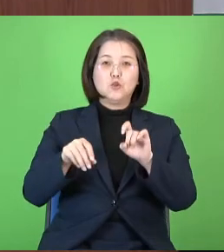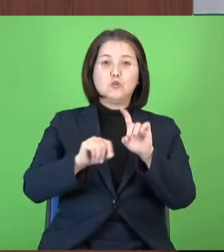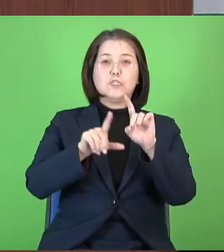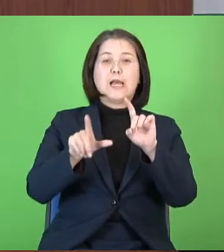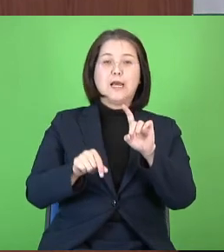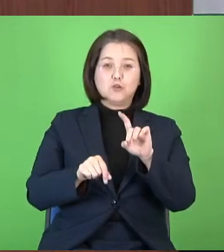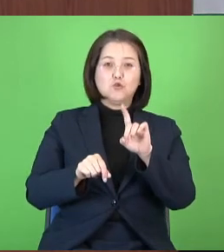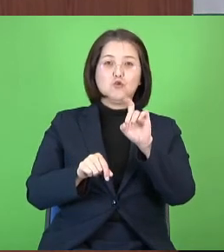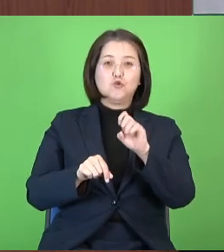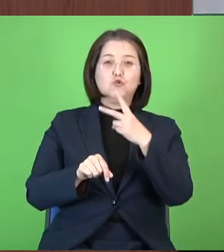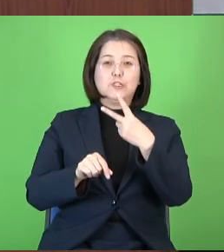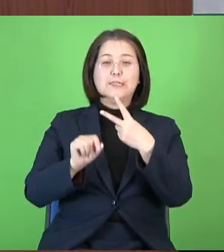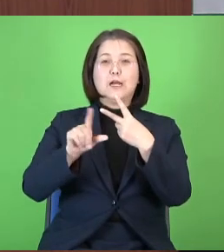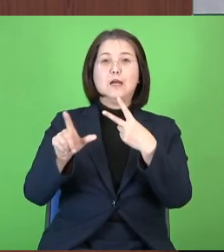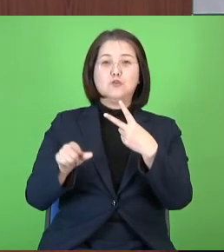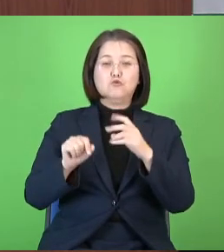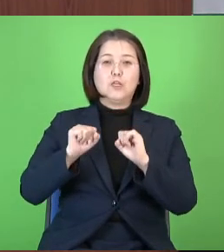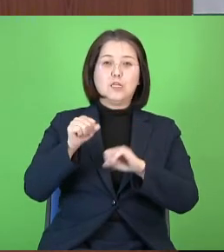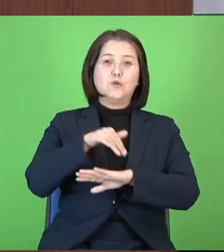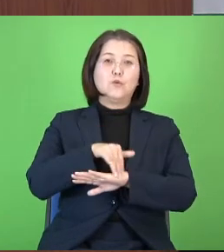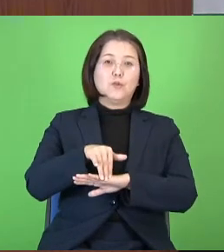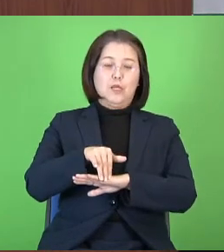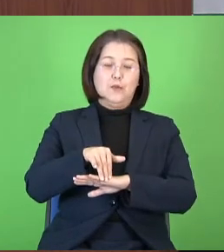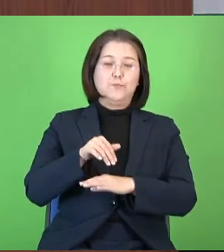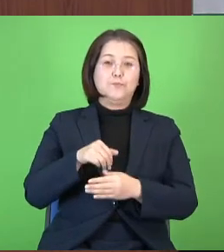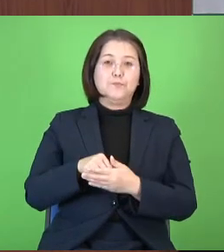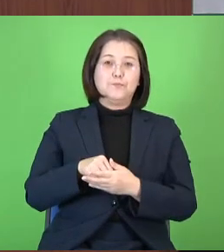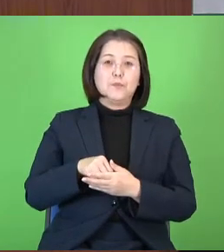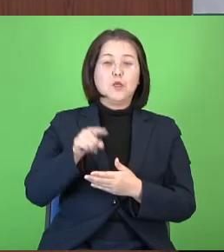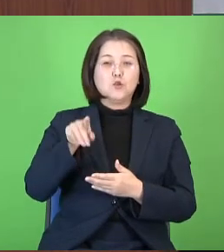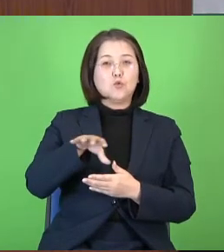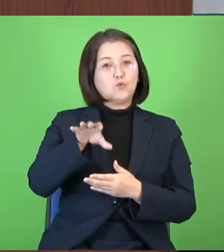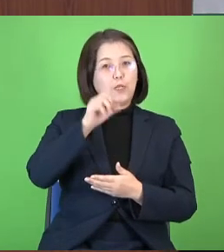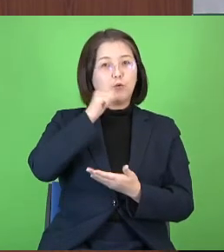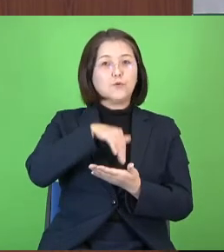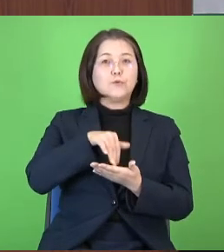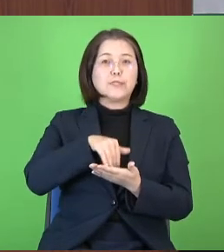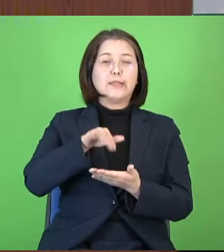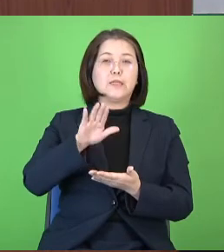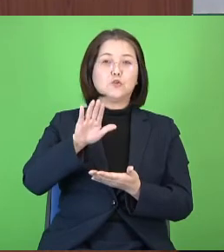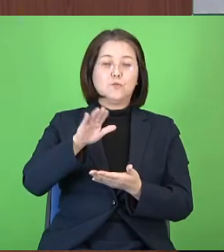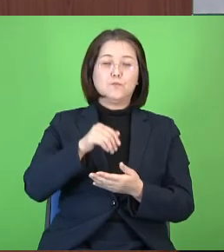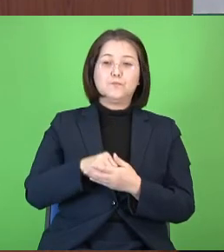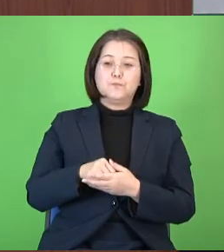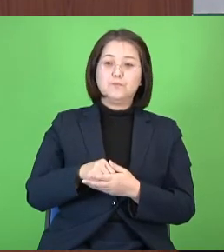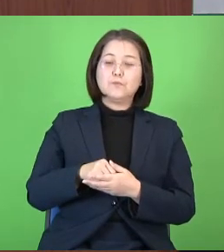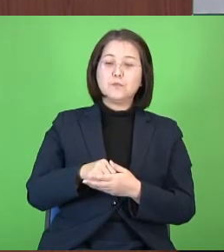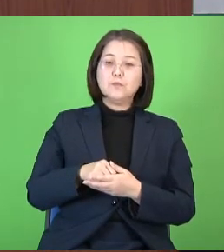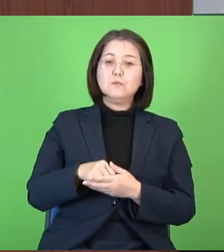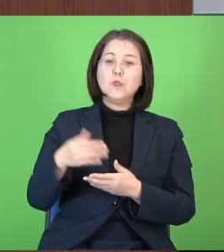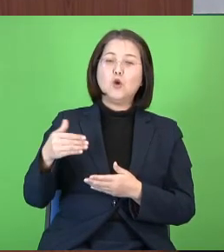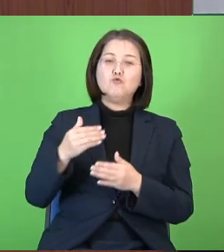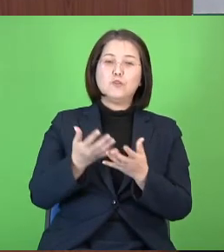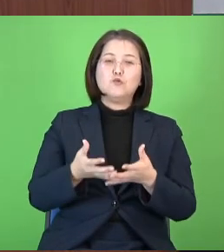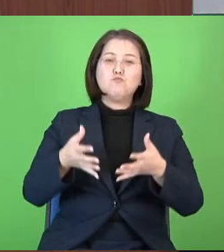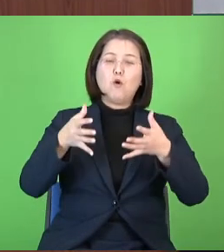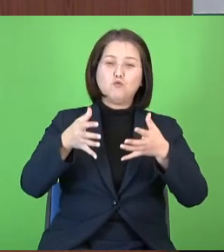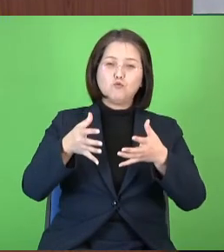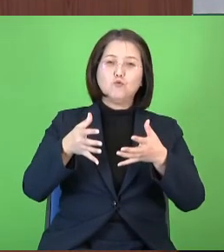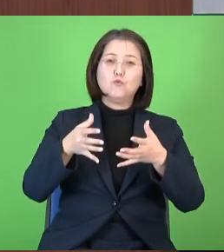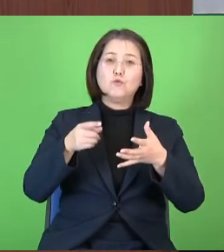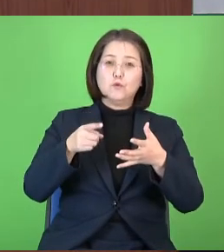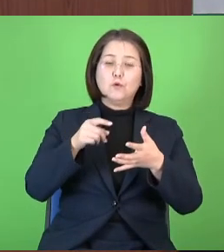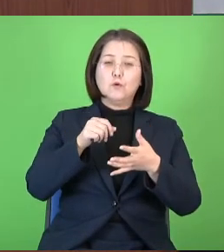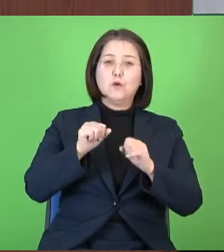ひぁっにょたて場所だけですあったの重要視聴中8市町村は